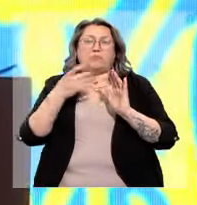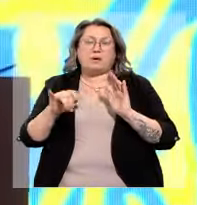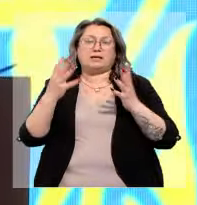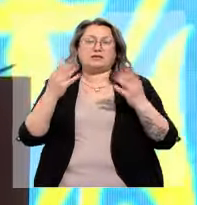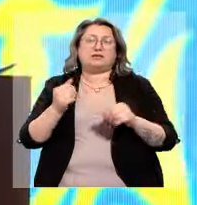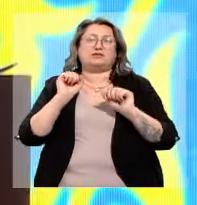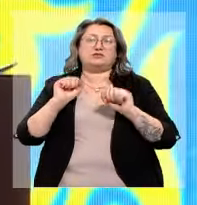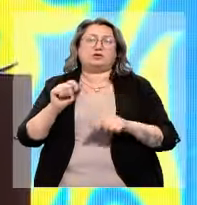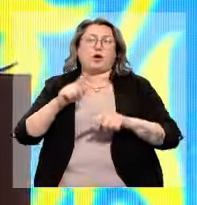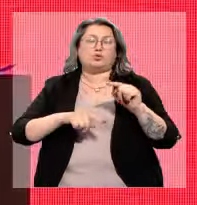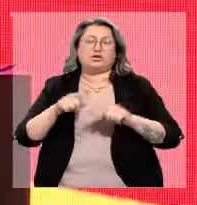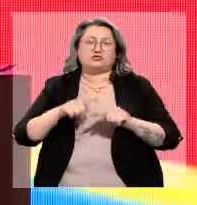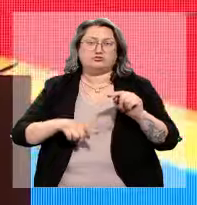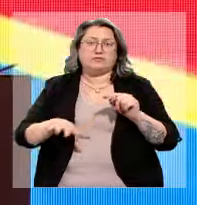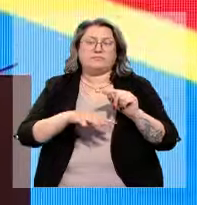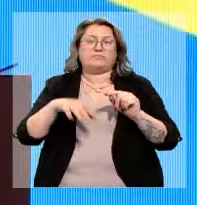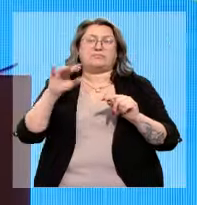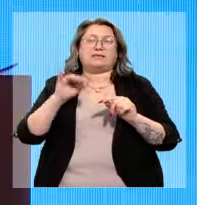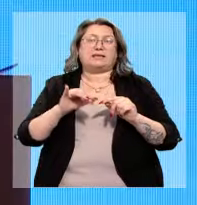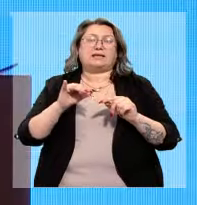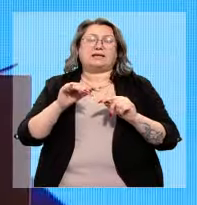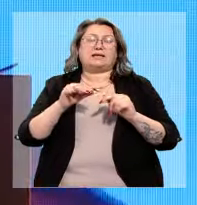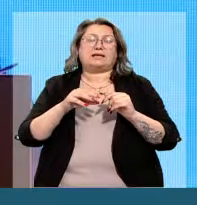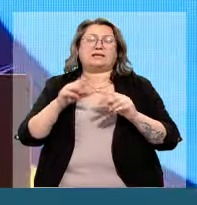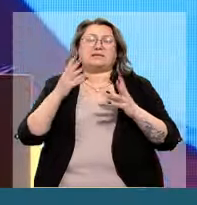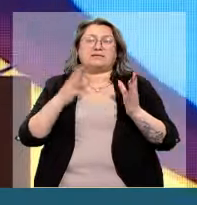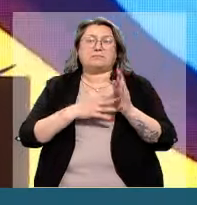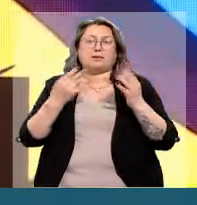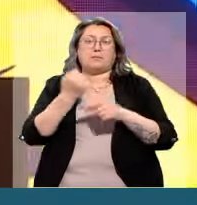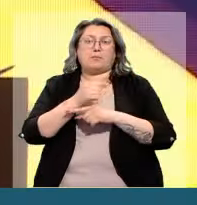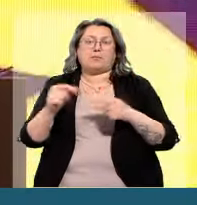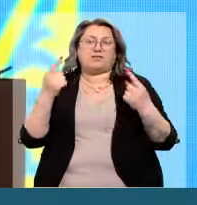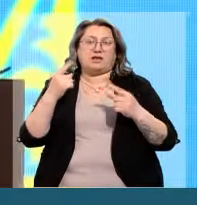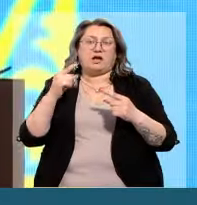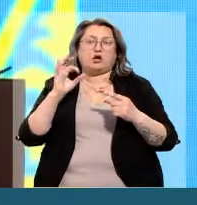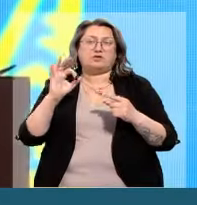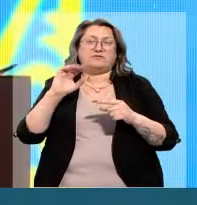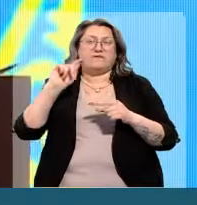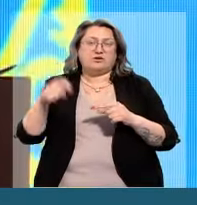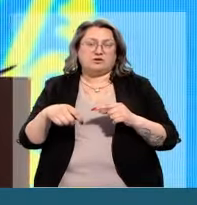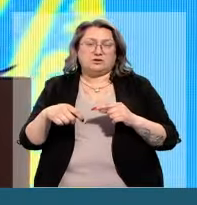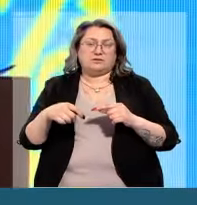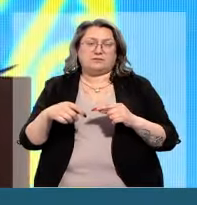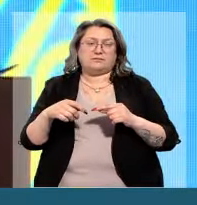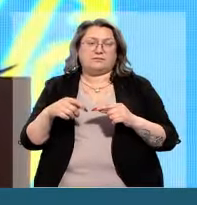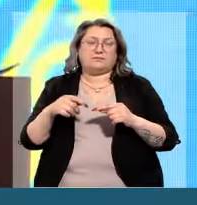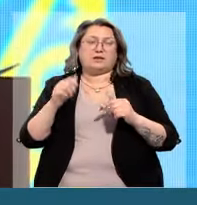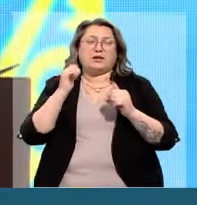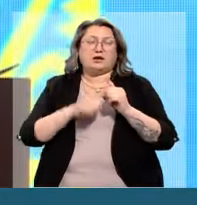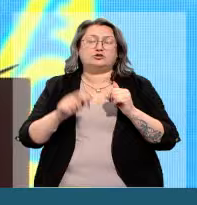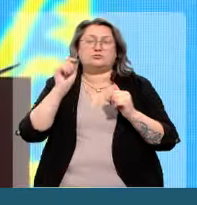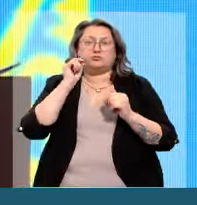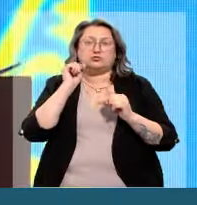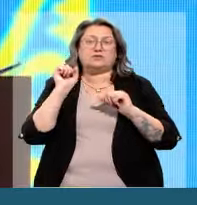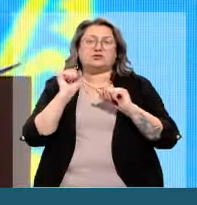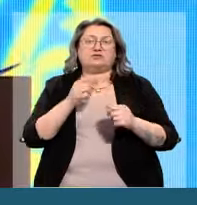Днем защитников Отечества и 9 мая Днем Победы в Великой Отечественной войне. Каждый мужчина